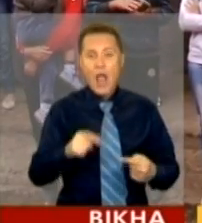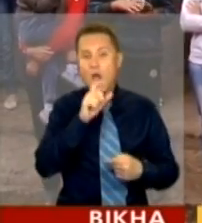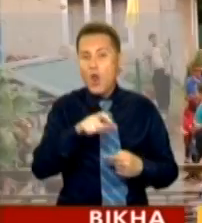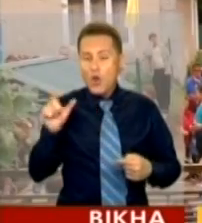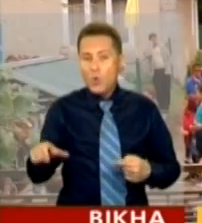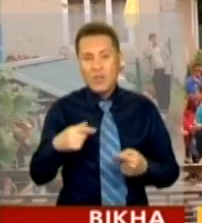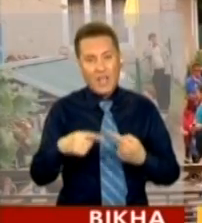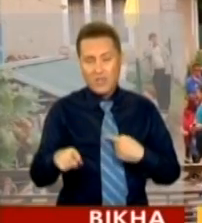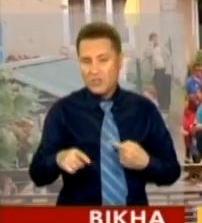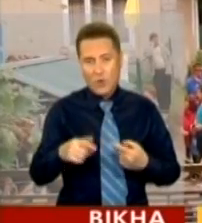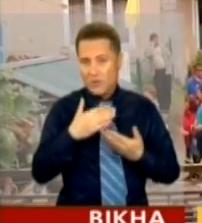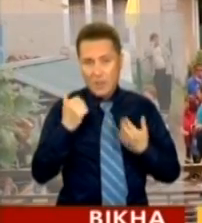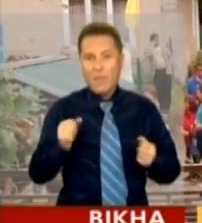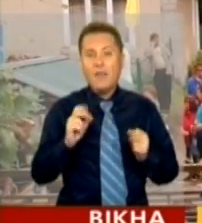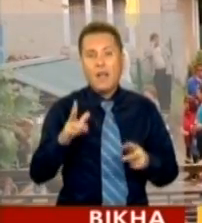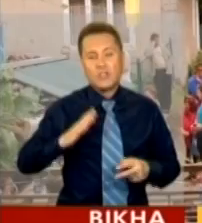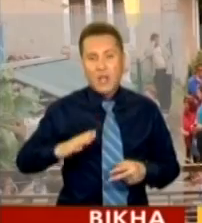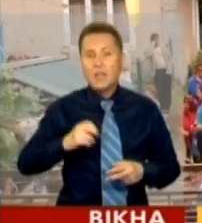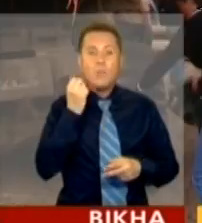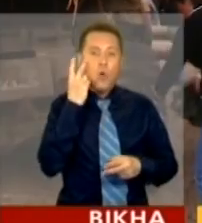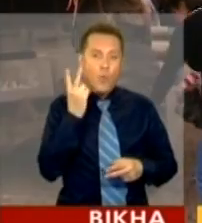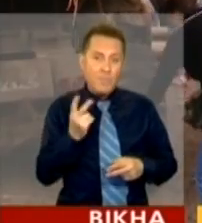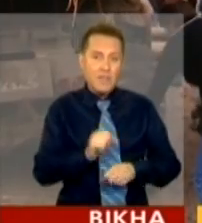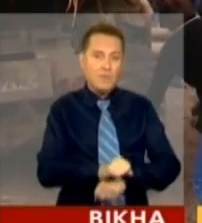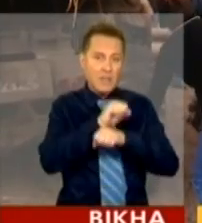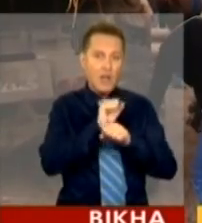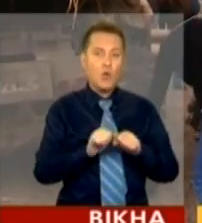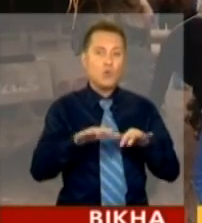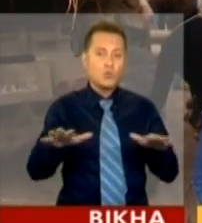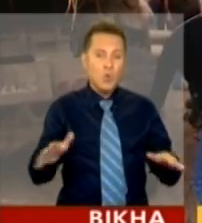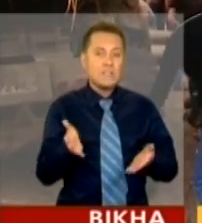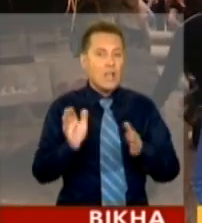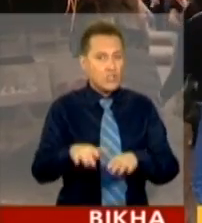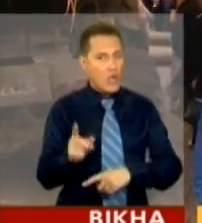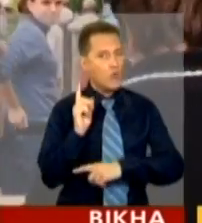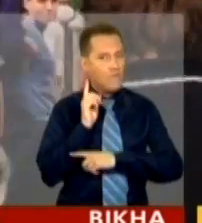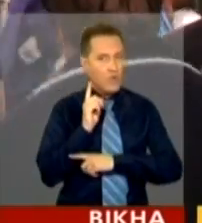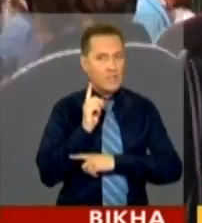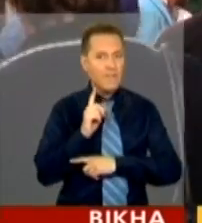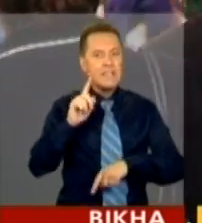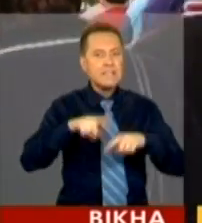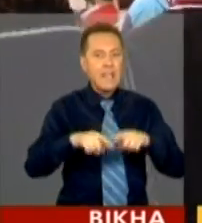як чекати. По обіді мітингарі розходяться. Залишають вартових за рідні гори,